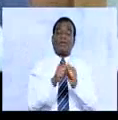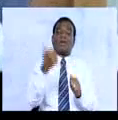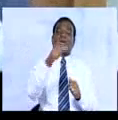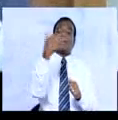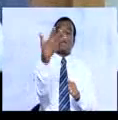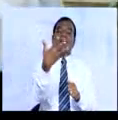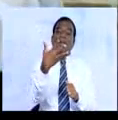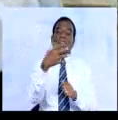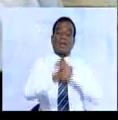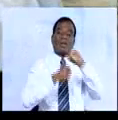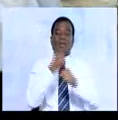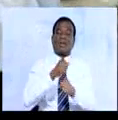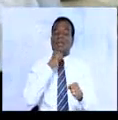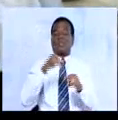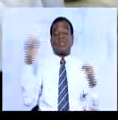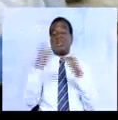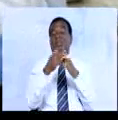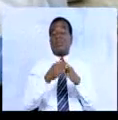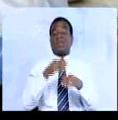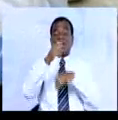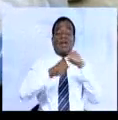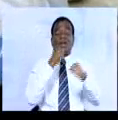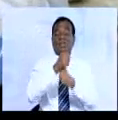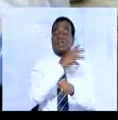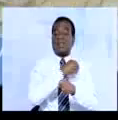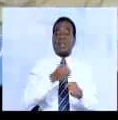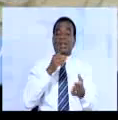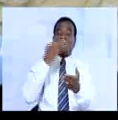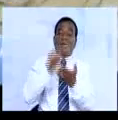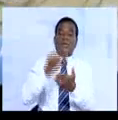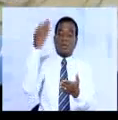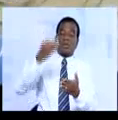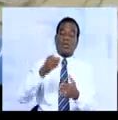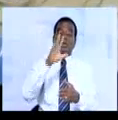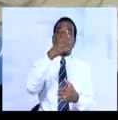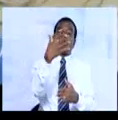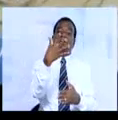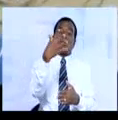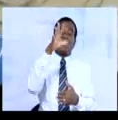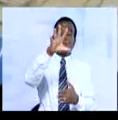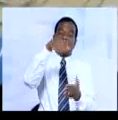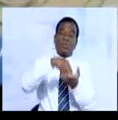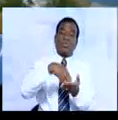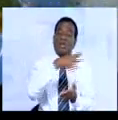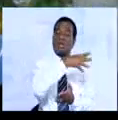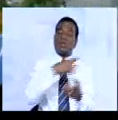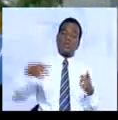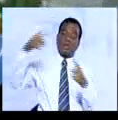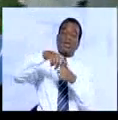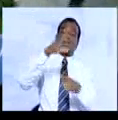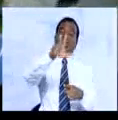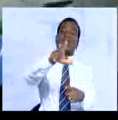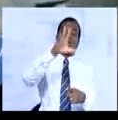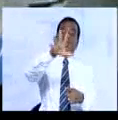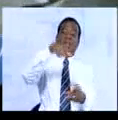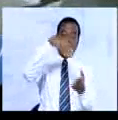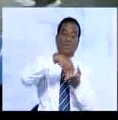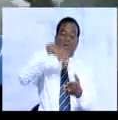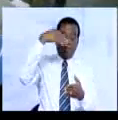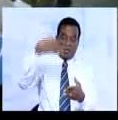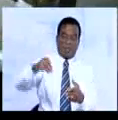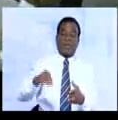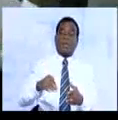15 ans sans limite d'âge supérieur et les frais varient entre 5 000 et 35 000 francs CFA selon qu'on finance soi-même